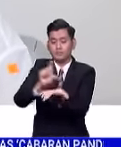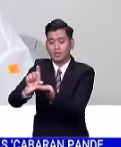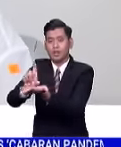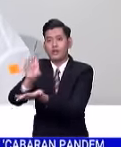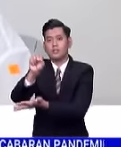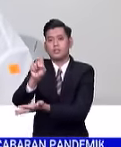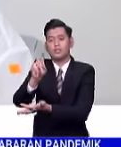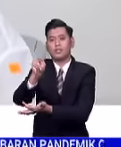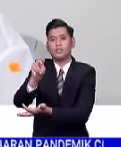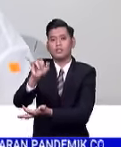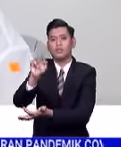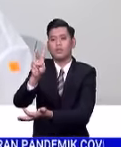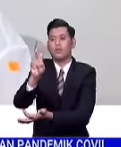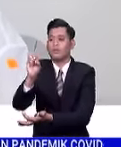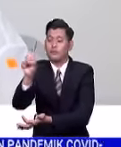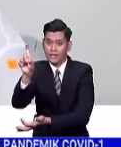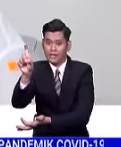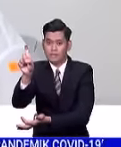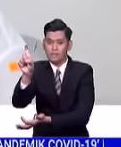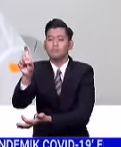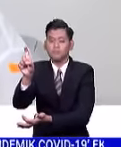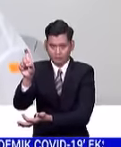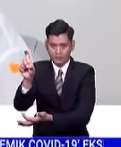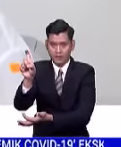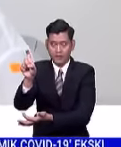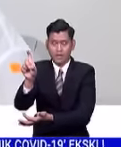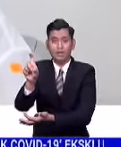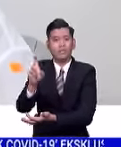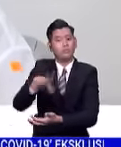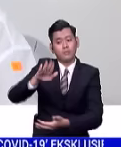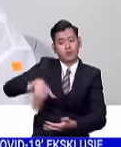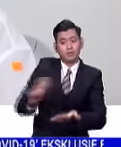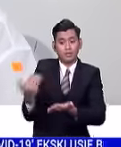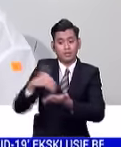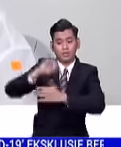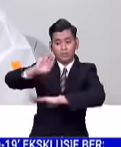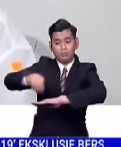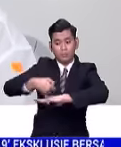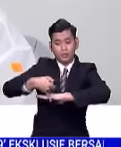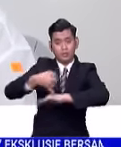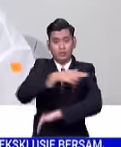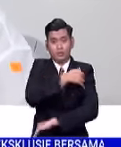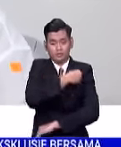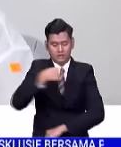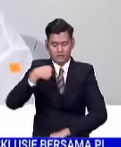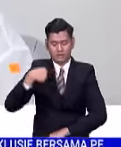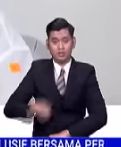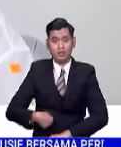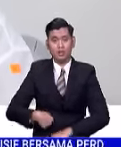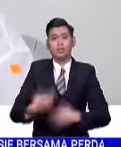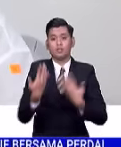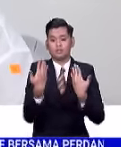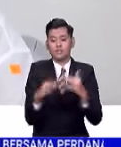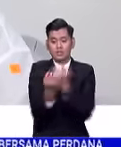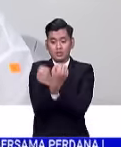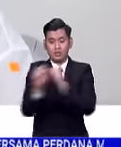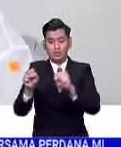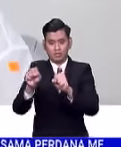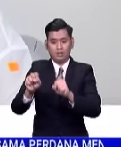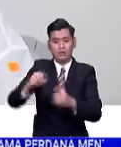diimport terus daripada negara China, iaitu yang telah pun siap diproses dan dibotolkan.